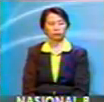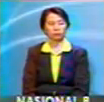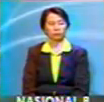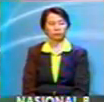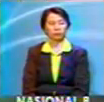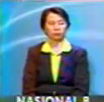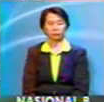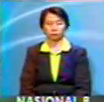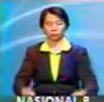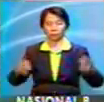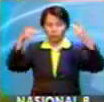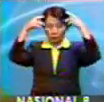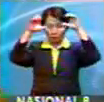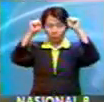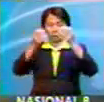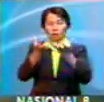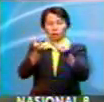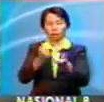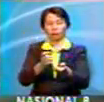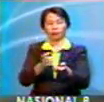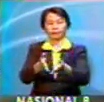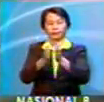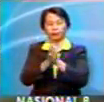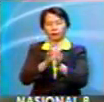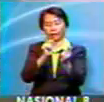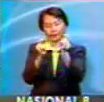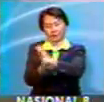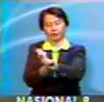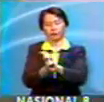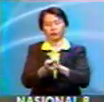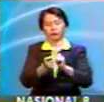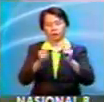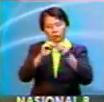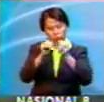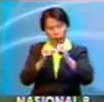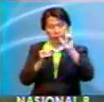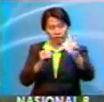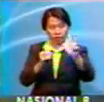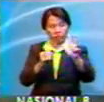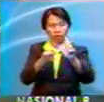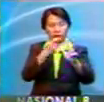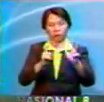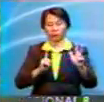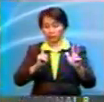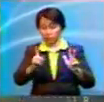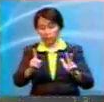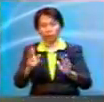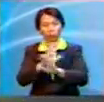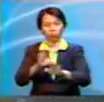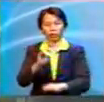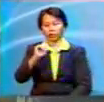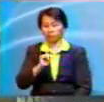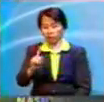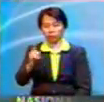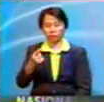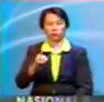Presiden nak minta pinda perlembagaan fasa 3 iaitu dalam segi agama Islam itu bukan hanya agama Islam